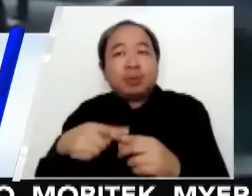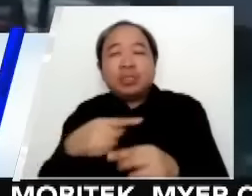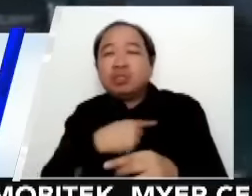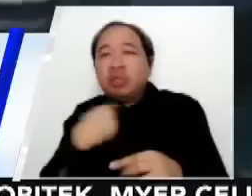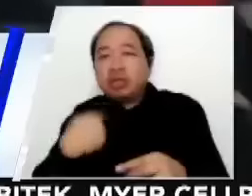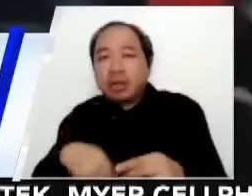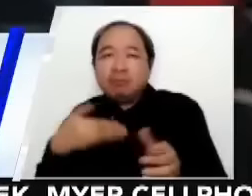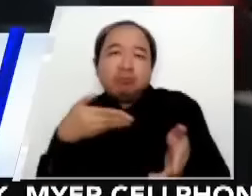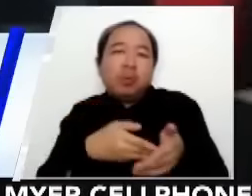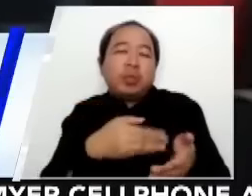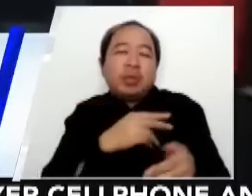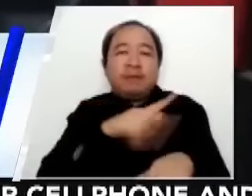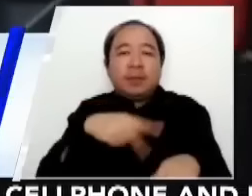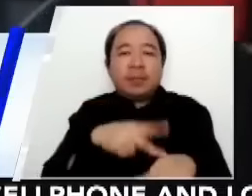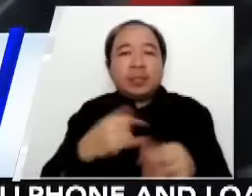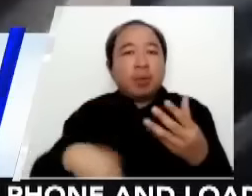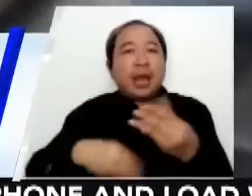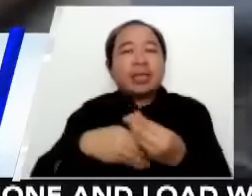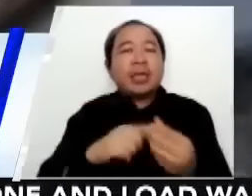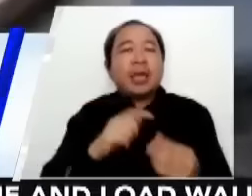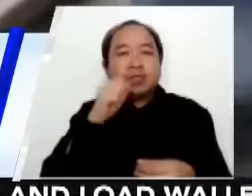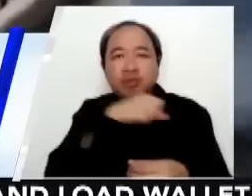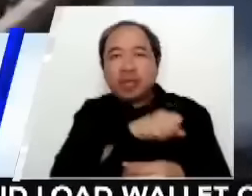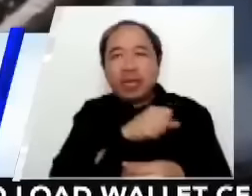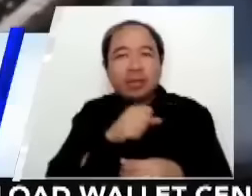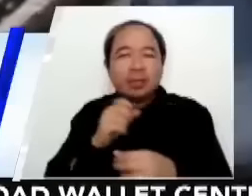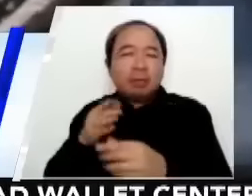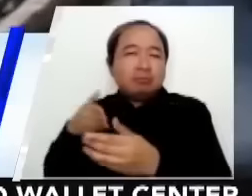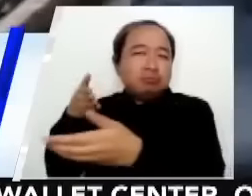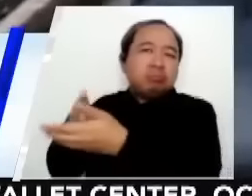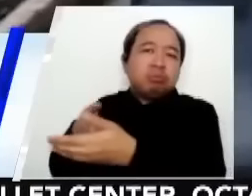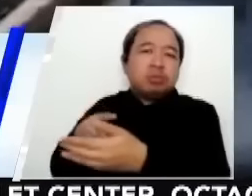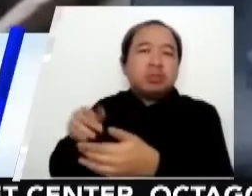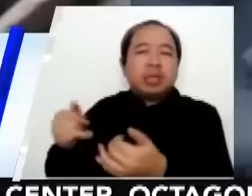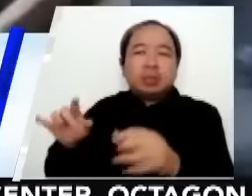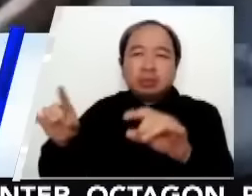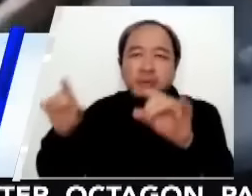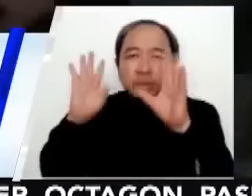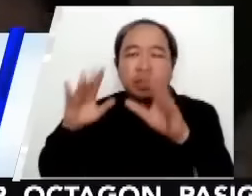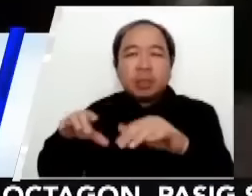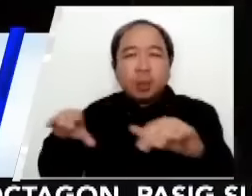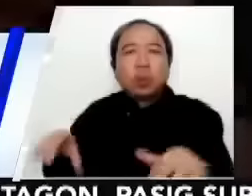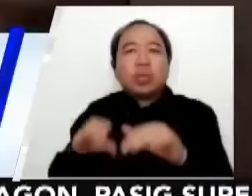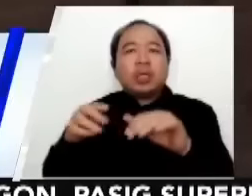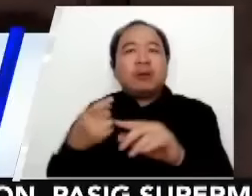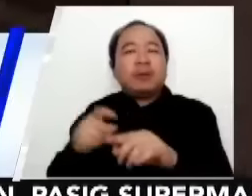ang Taiwan sa pagkondena sa tinawag itong mapanganib na aksyon ng China.